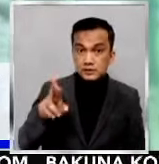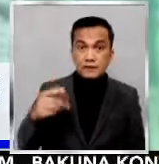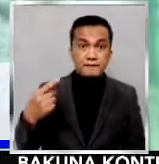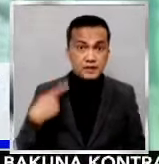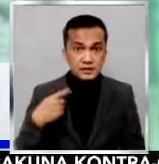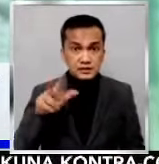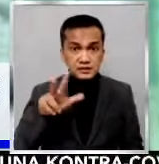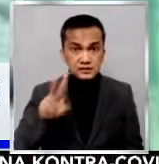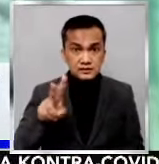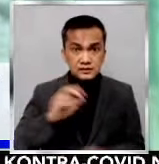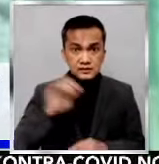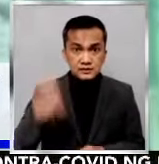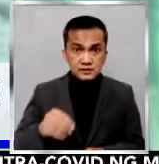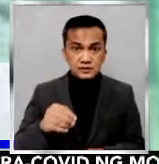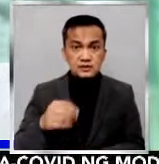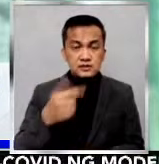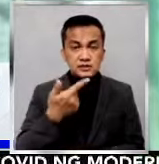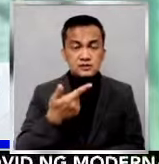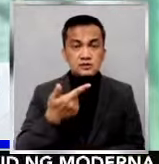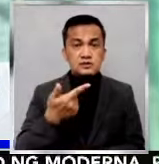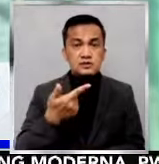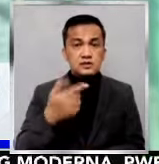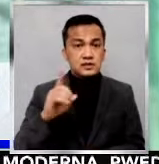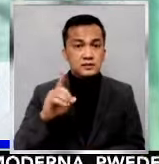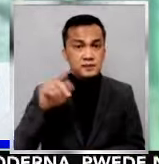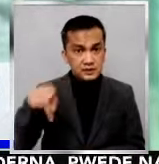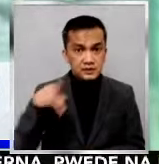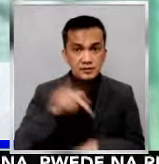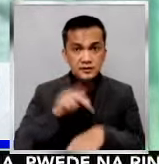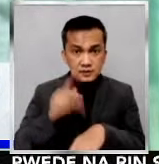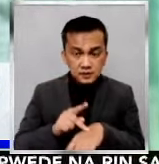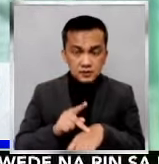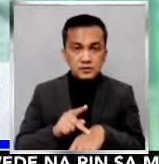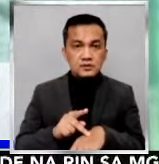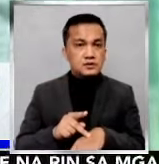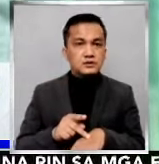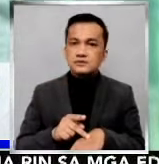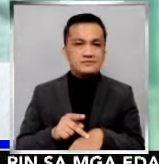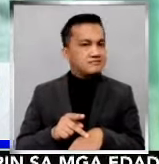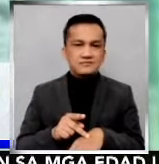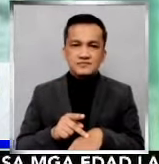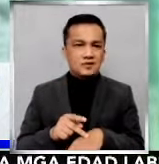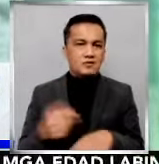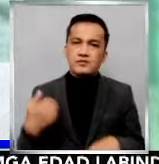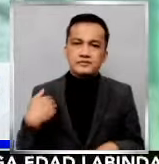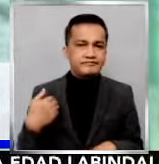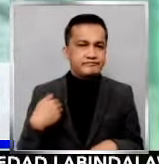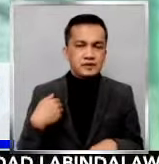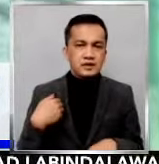gross domestic product o GDP ng Pilipinas, hindi pa maipatupad ang hiling na bakuna